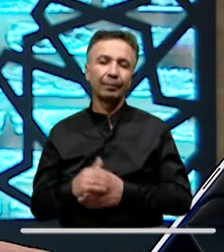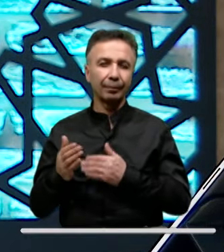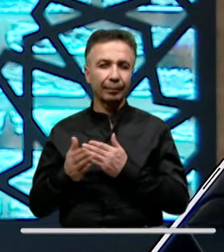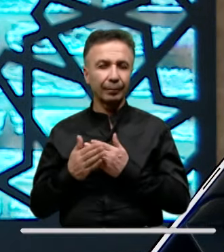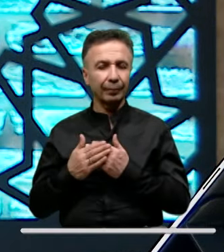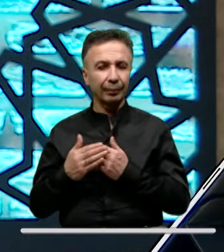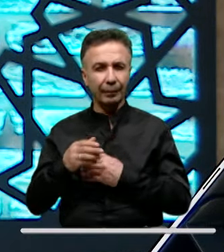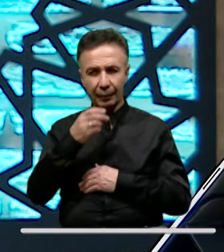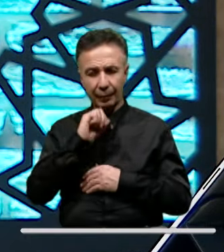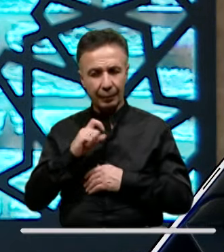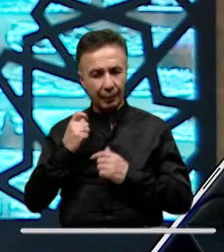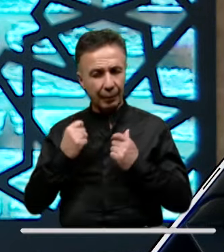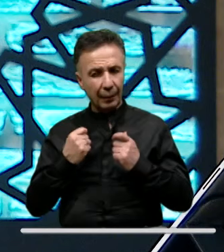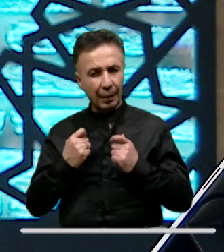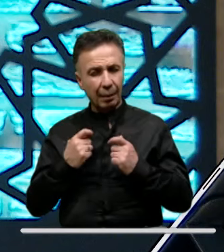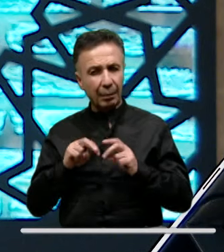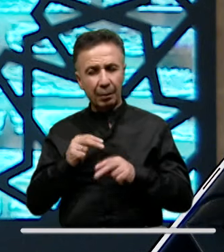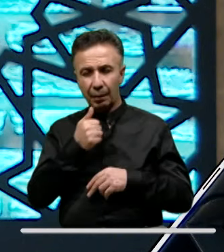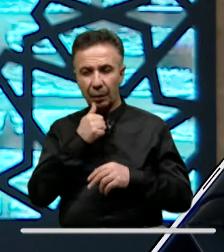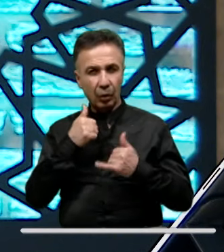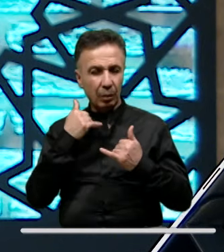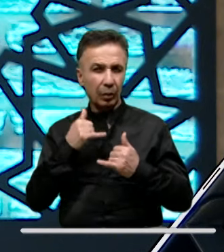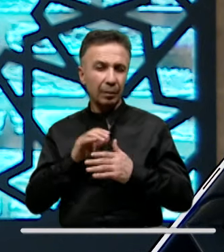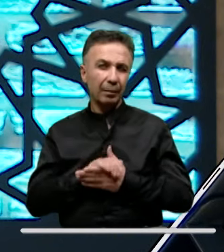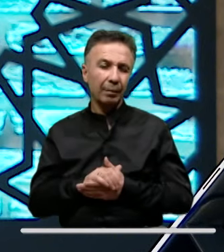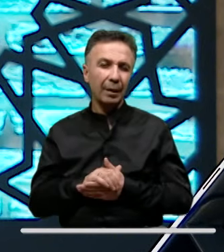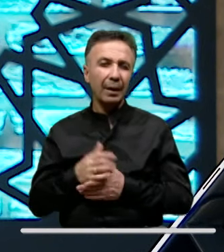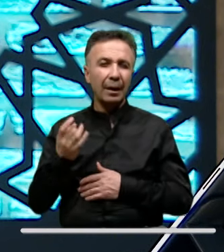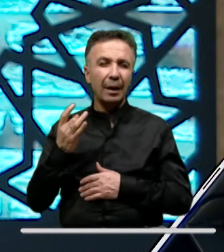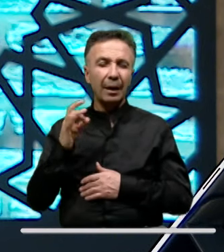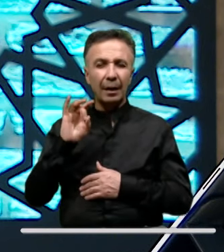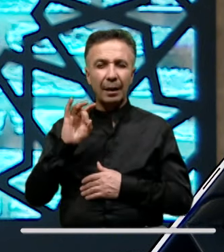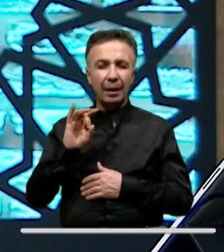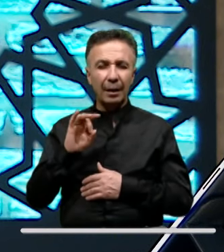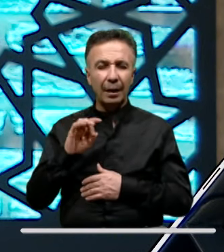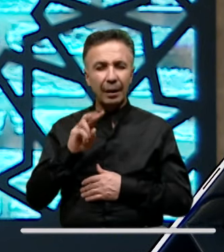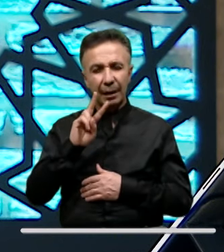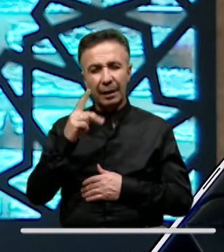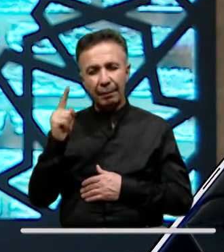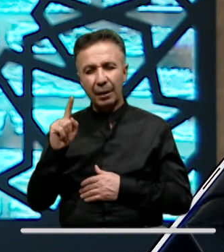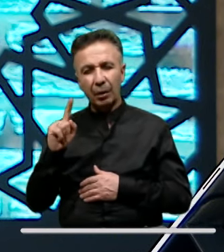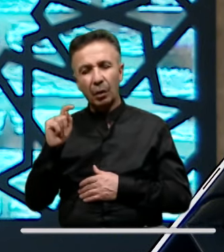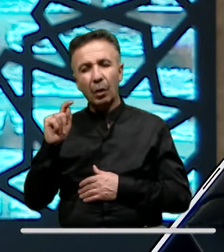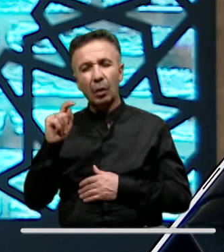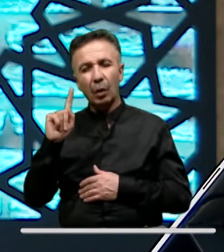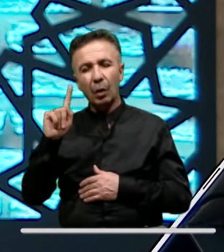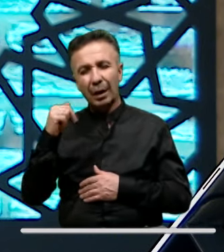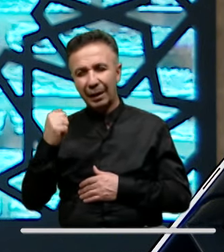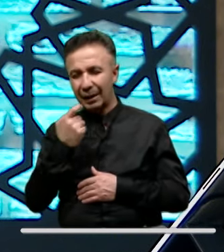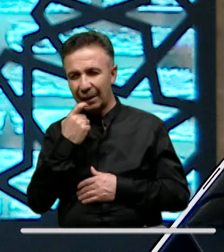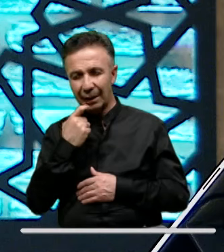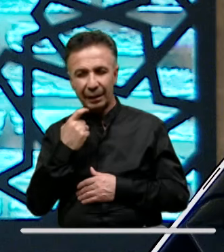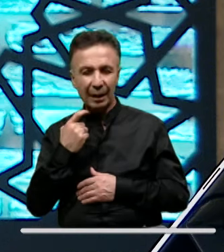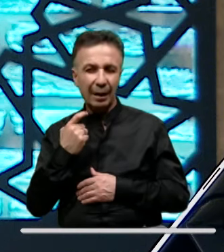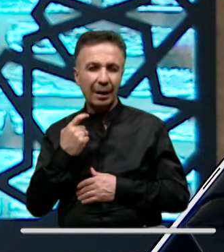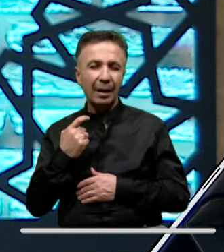Kahramanmaraş'tan arayan izleyicimiz Mahmut Bey'in de sorusu şuydu. 2016 yılında yatırım için bir arsa almış ve zekatını hiç vermemiş. Bugün